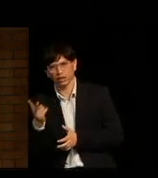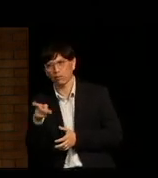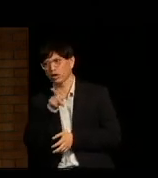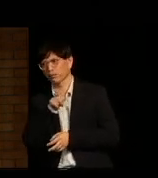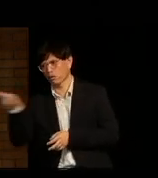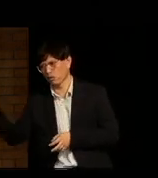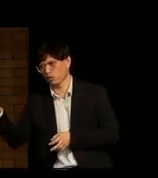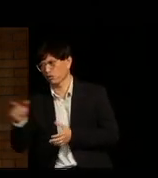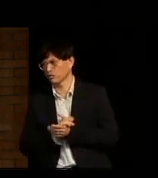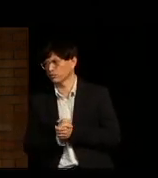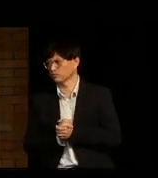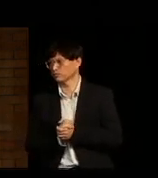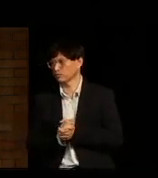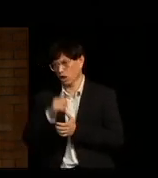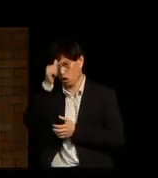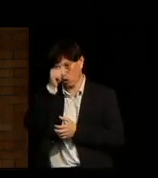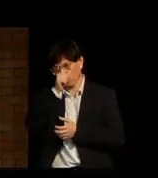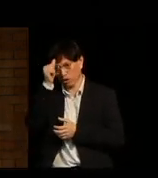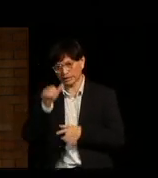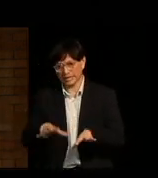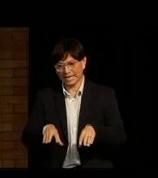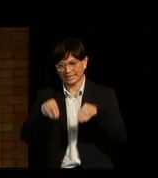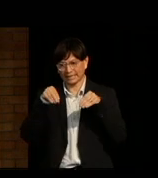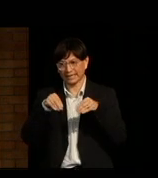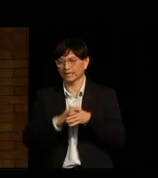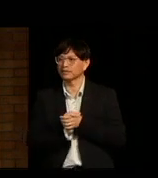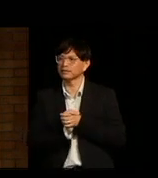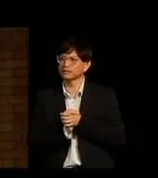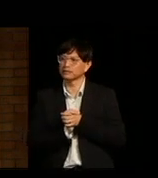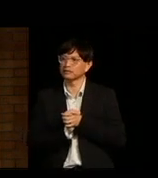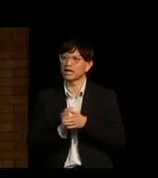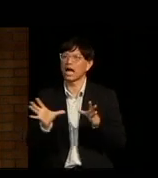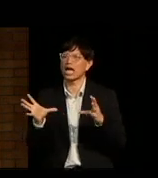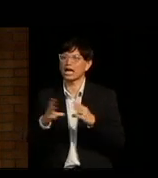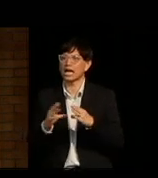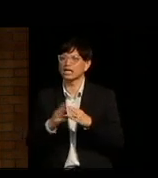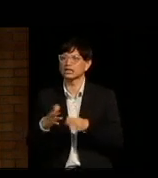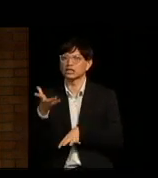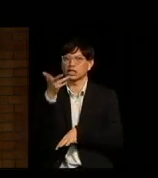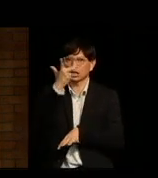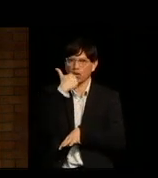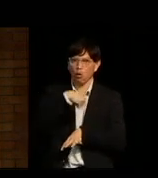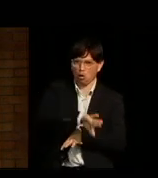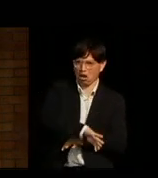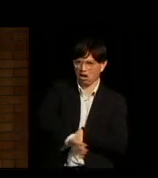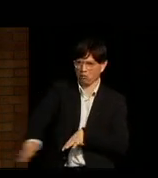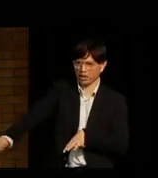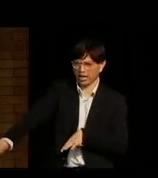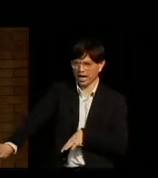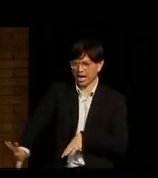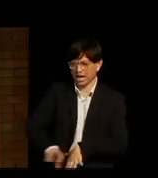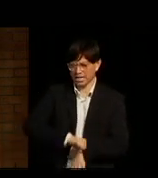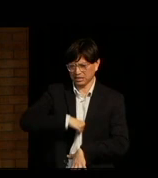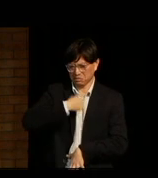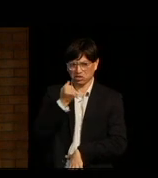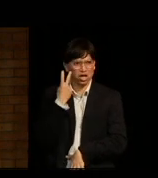eh come cristiani si può accettare Eh che la società voglia eliminare la sofferenza o non